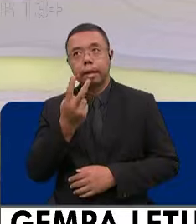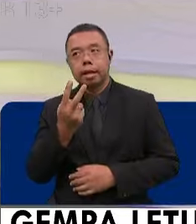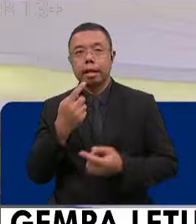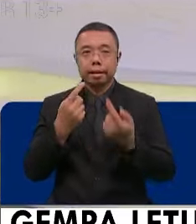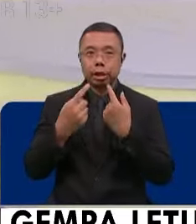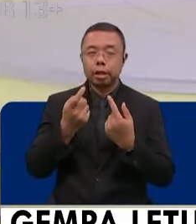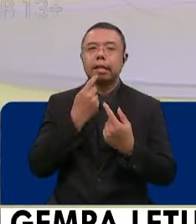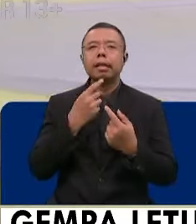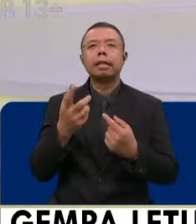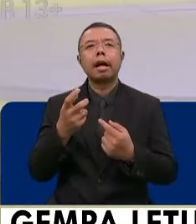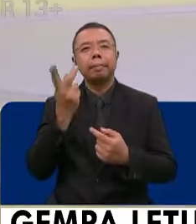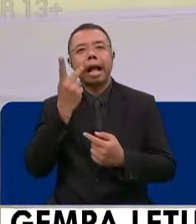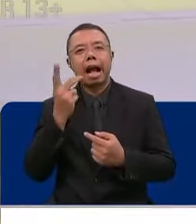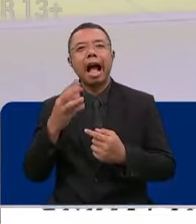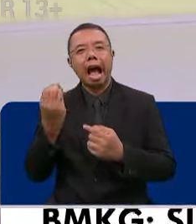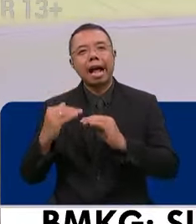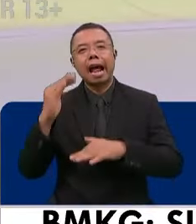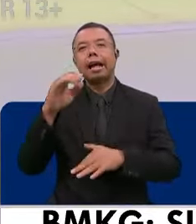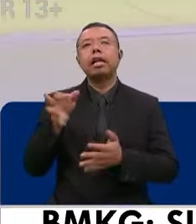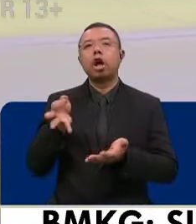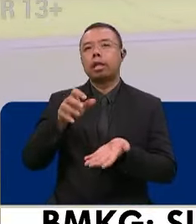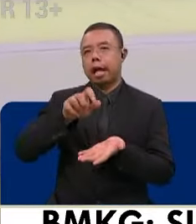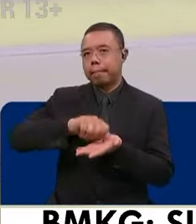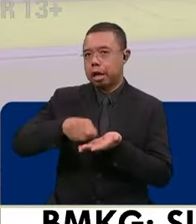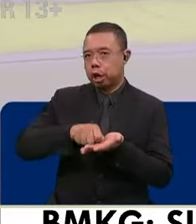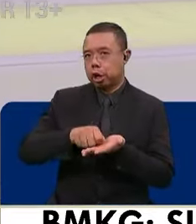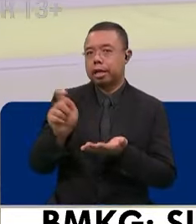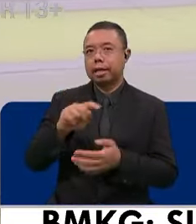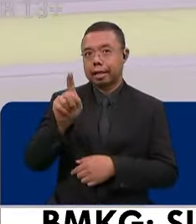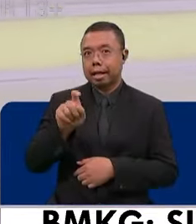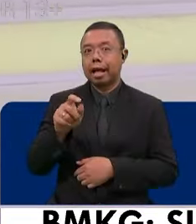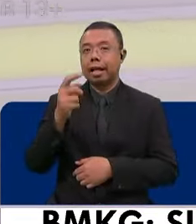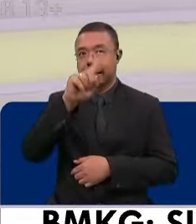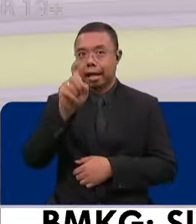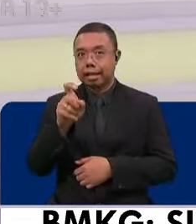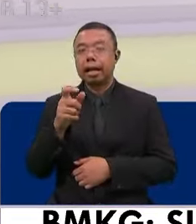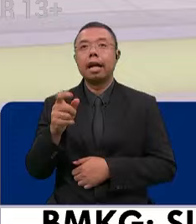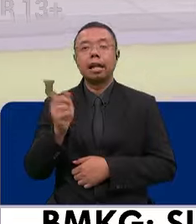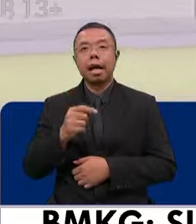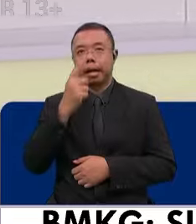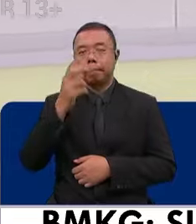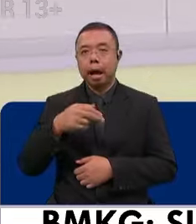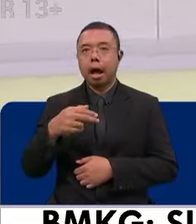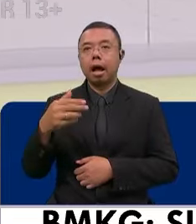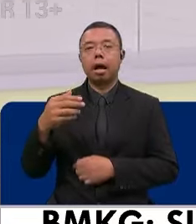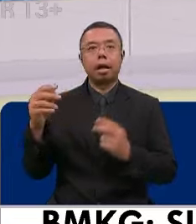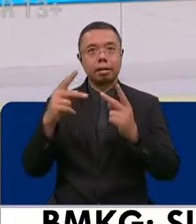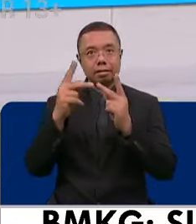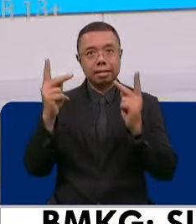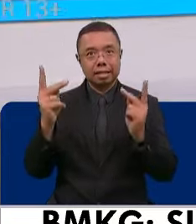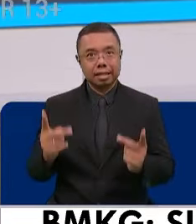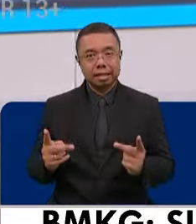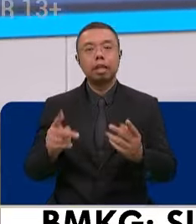Kota Madiun bersama dengan Kepala Kantor Perwakilan Bank Indonesia Kota Kediri, Muhammad Khairul Rofik, dan Penjabat Wali Kota Madiun,